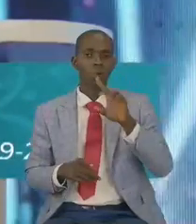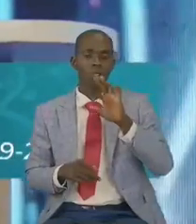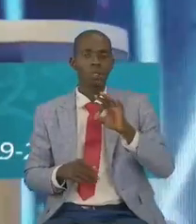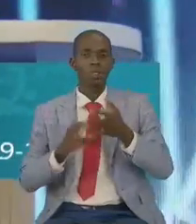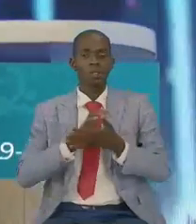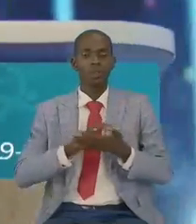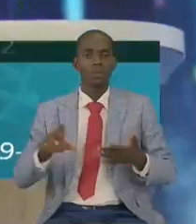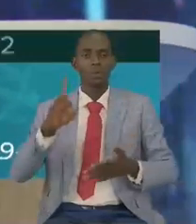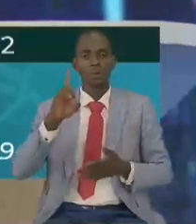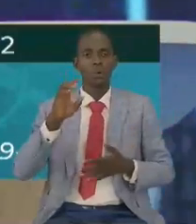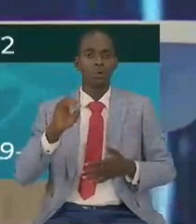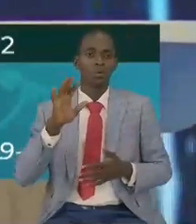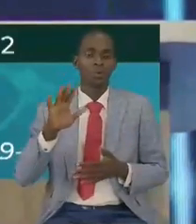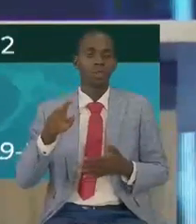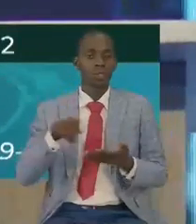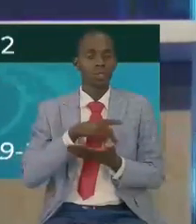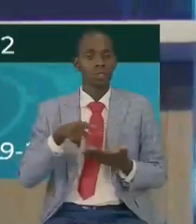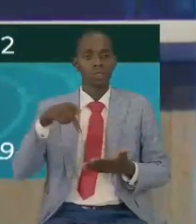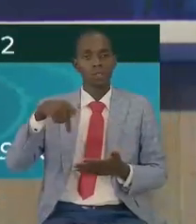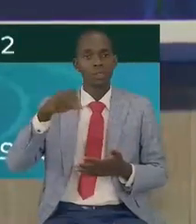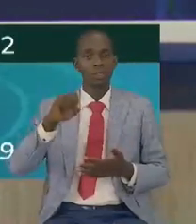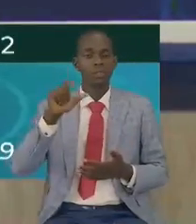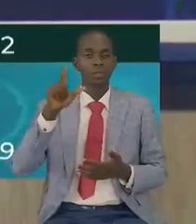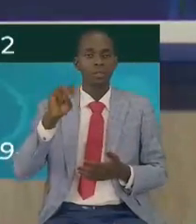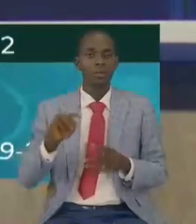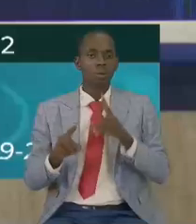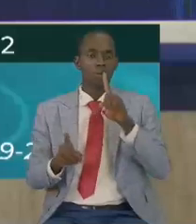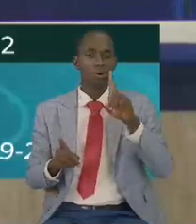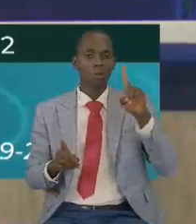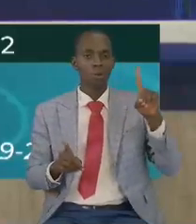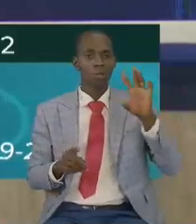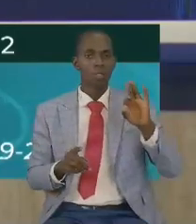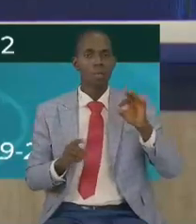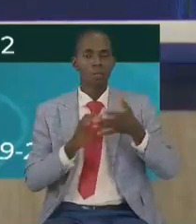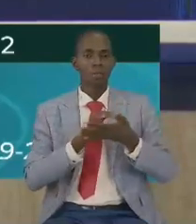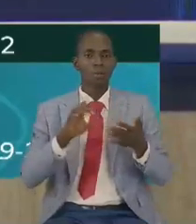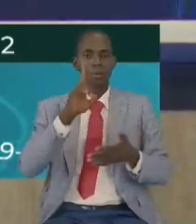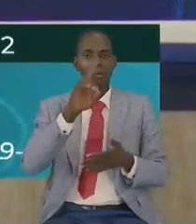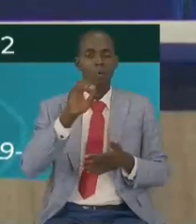Psaume 119. Psaume 119, verset 105.